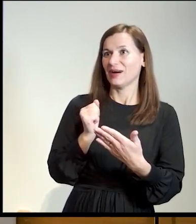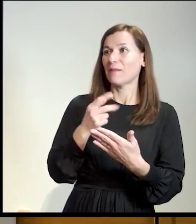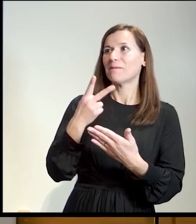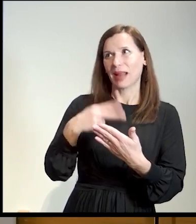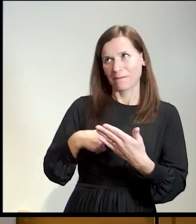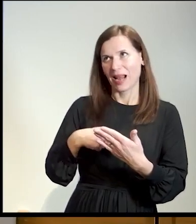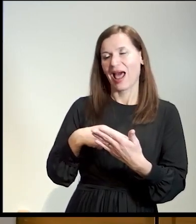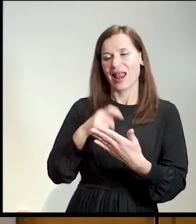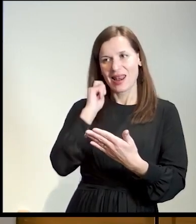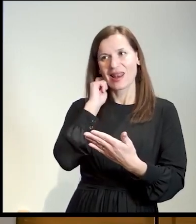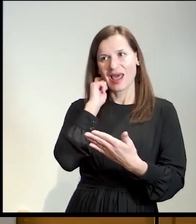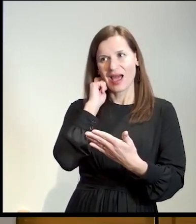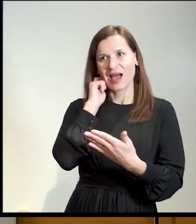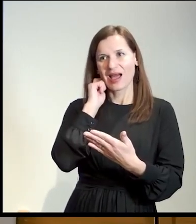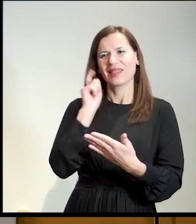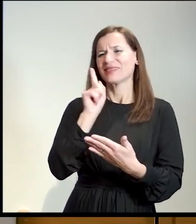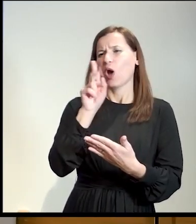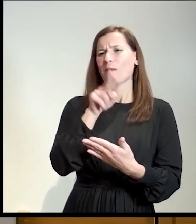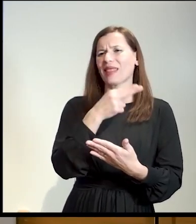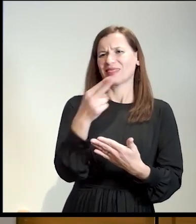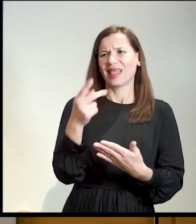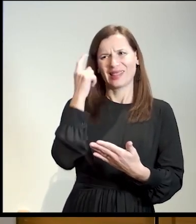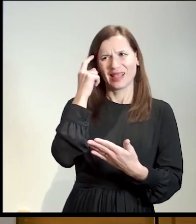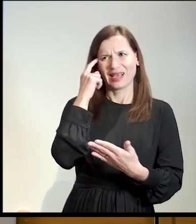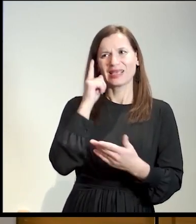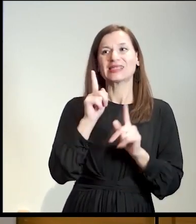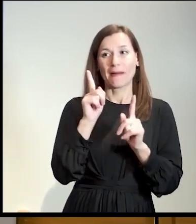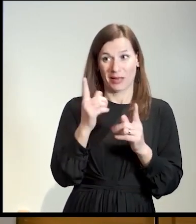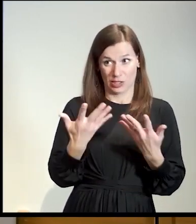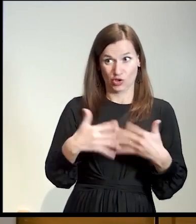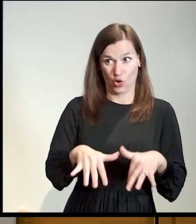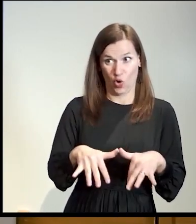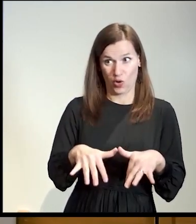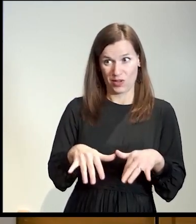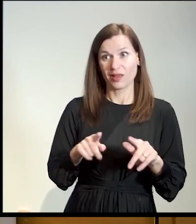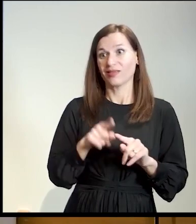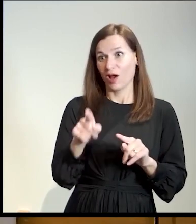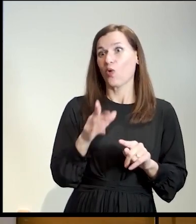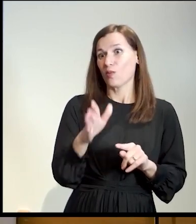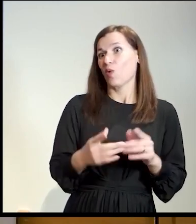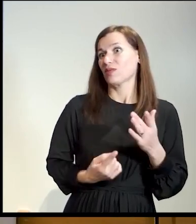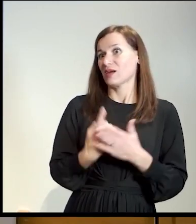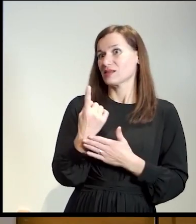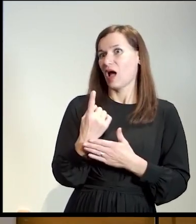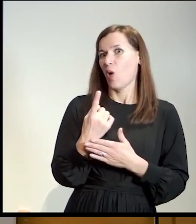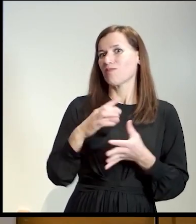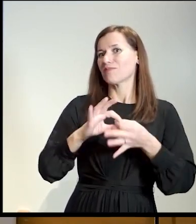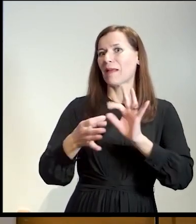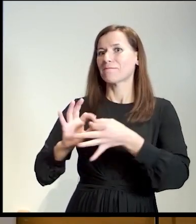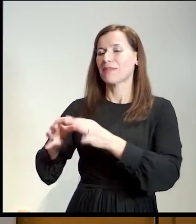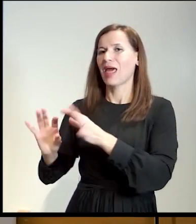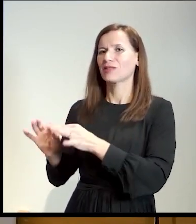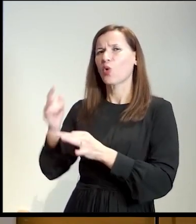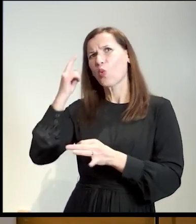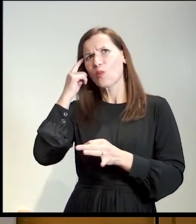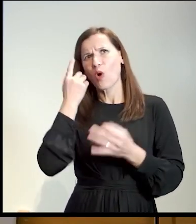prebrala mogoče ne umetna inteligenca, ampak vsekakor stroj in tako bo nastal preplet umotvora